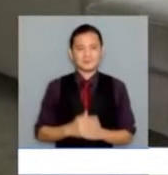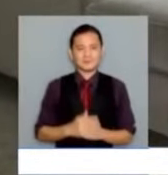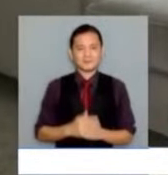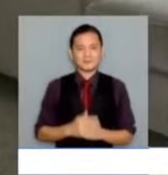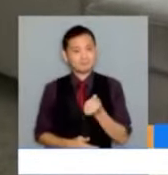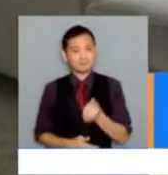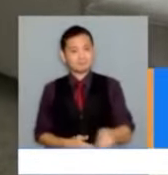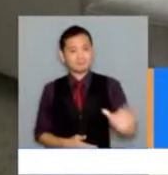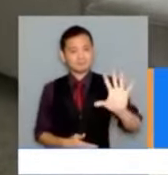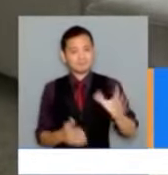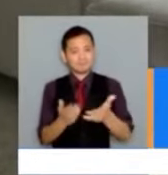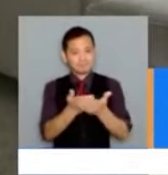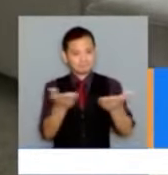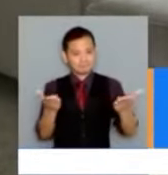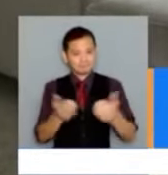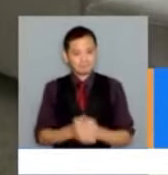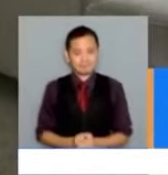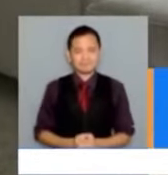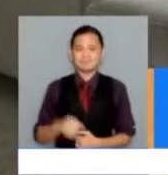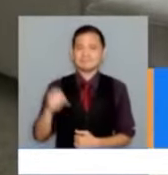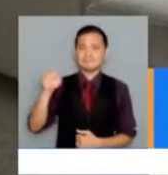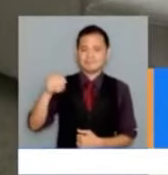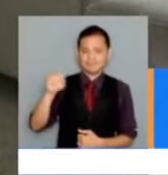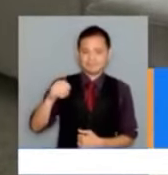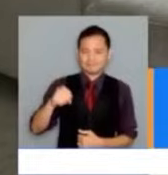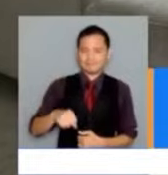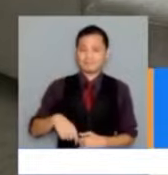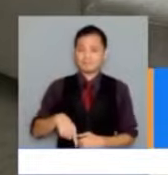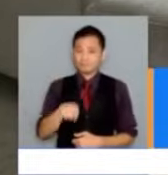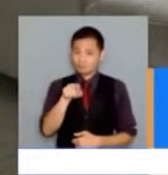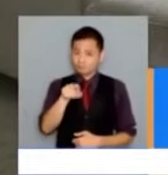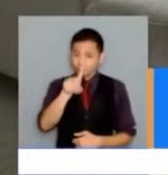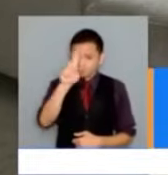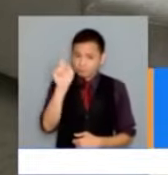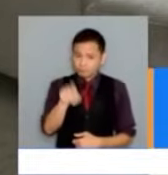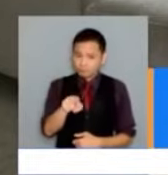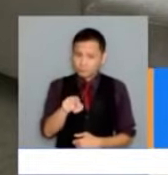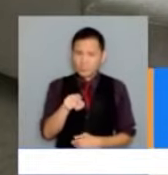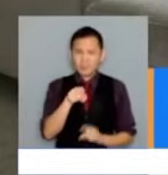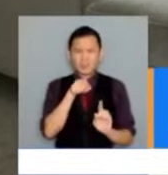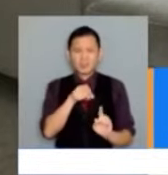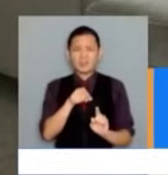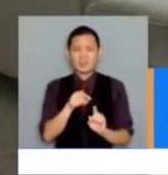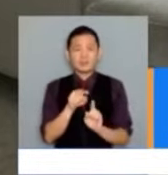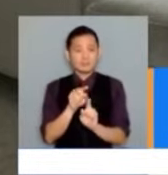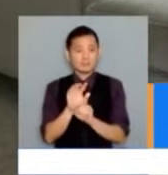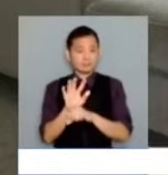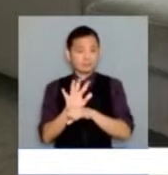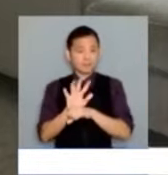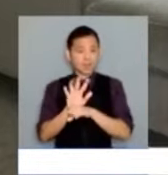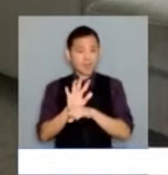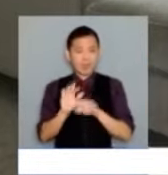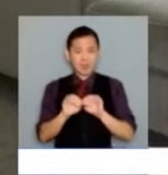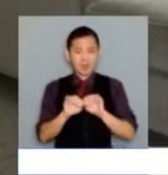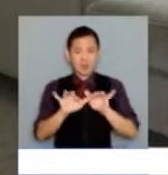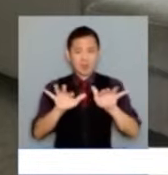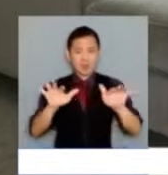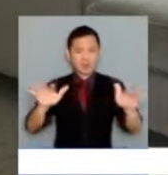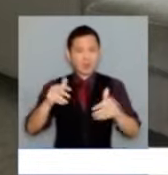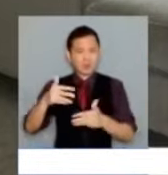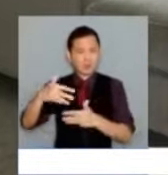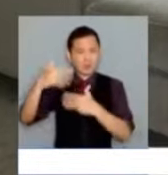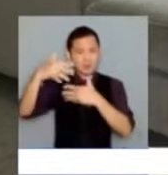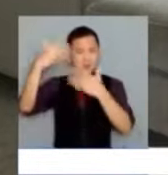Ate Sue. Ngayon, Ate Sue, isa ka ba dun sa mga nag-react sa viral video na ito? Panoorin natin,